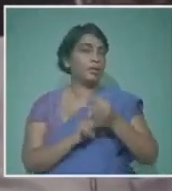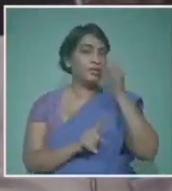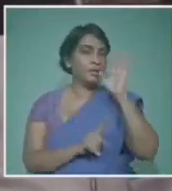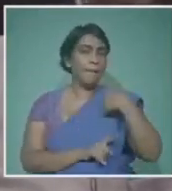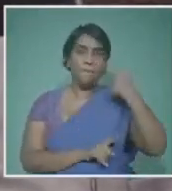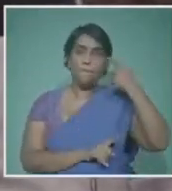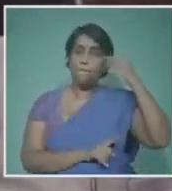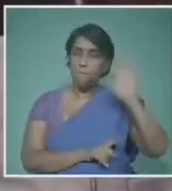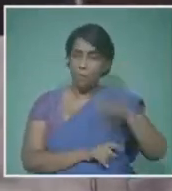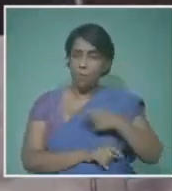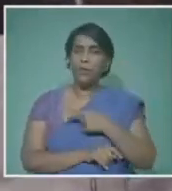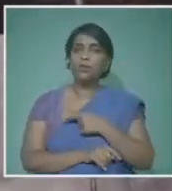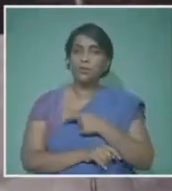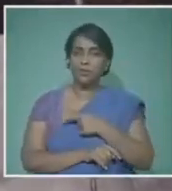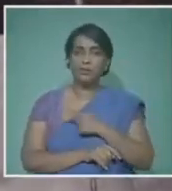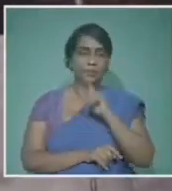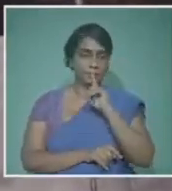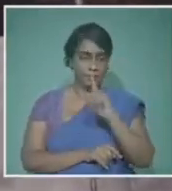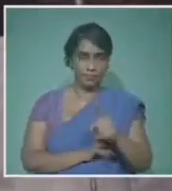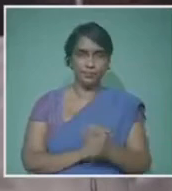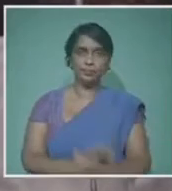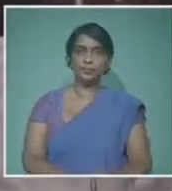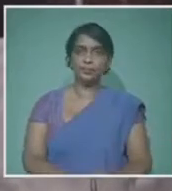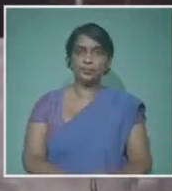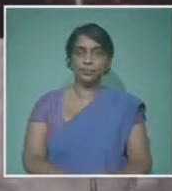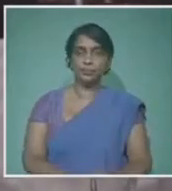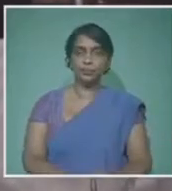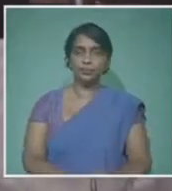බවද දන්වා සිටිමි.